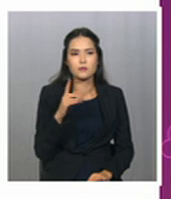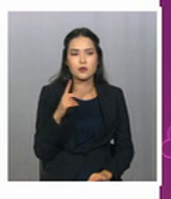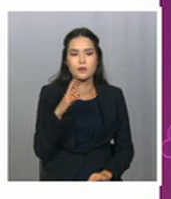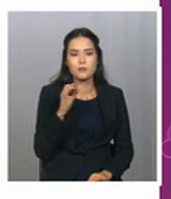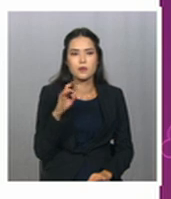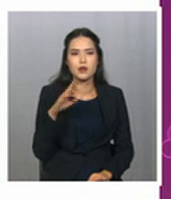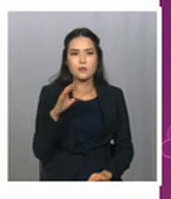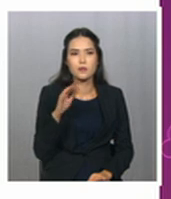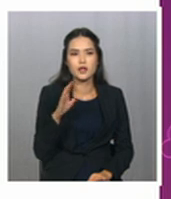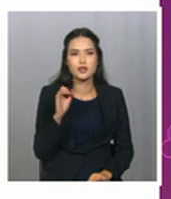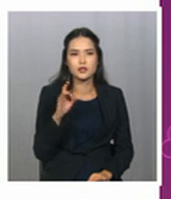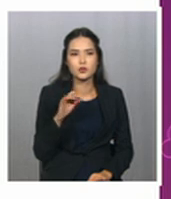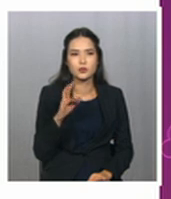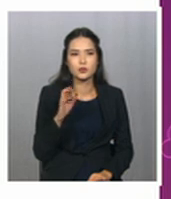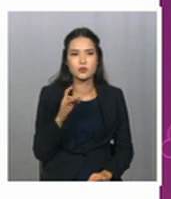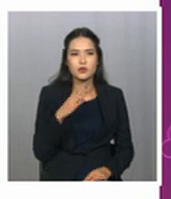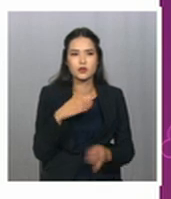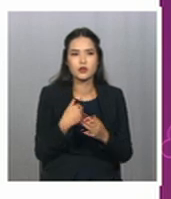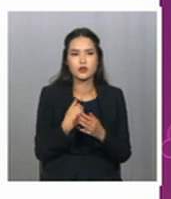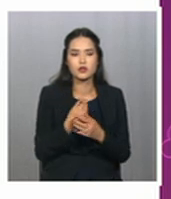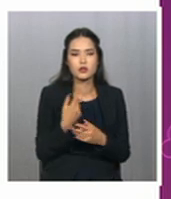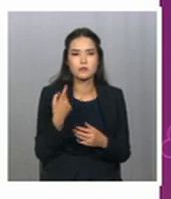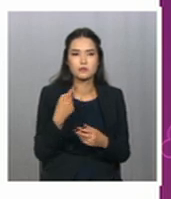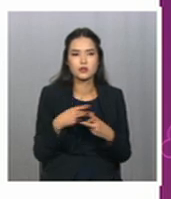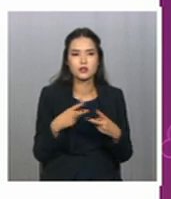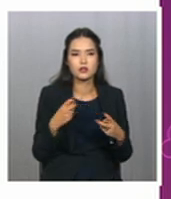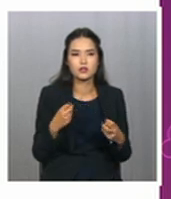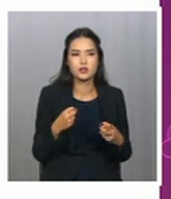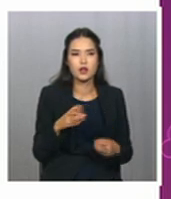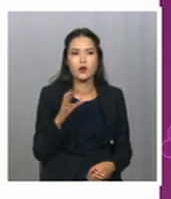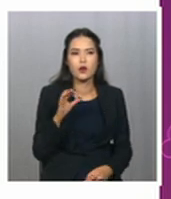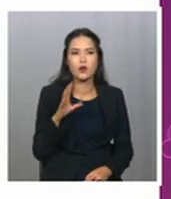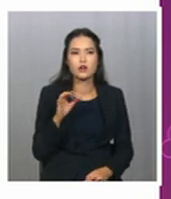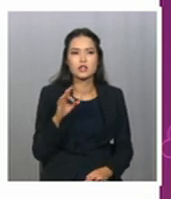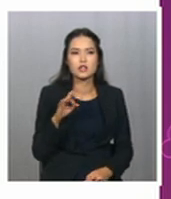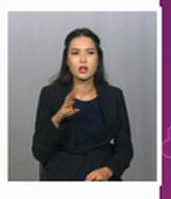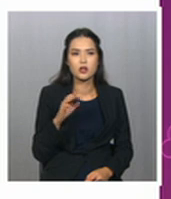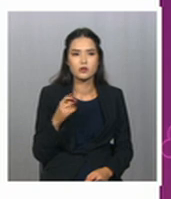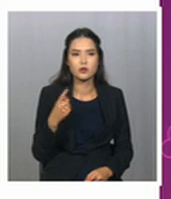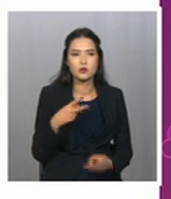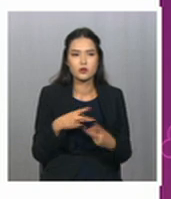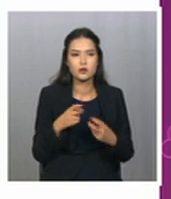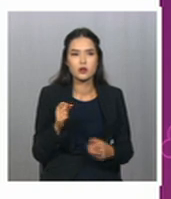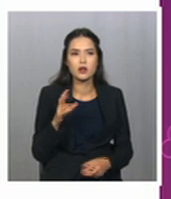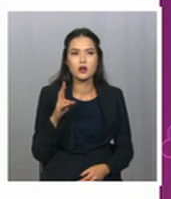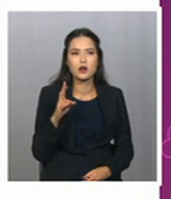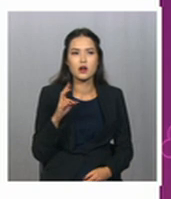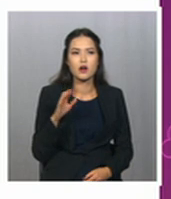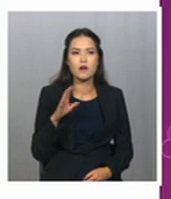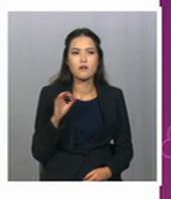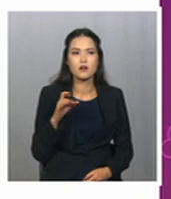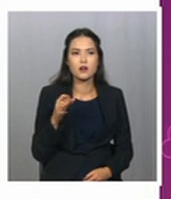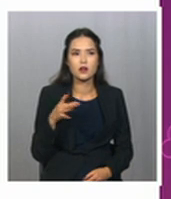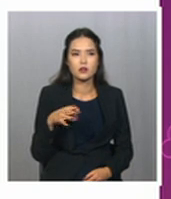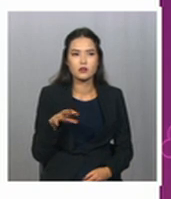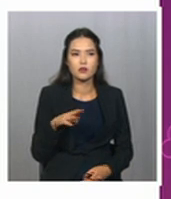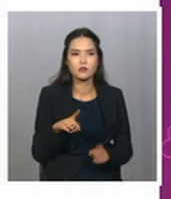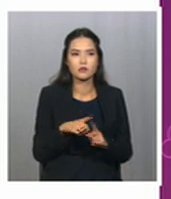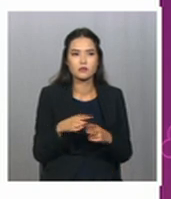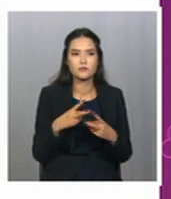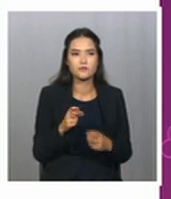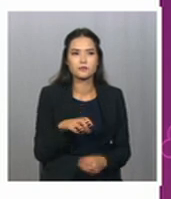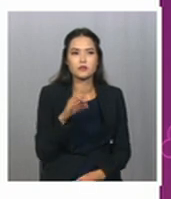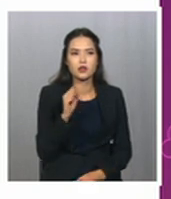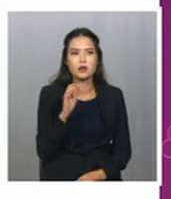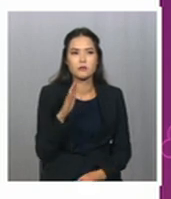түреміз, ол бізде бірге тең болады, ал ординатасы бірге тең, ал аппликатасы бірге тең. Келесі тапсырма. А, Б,